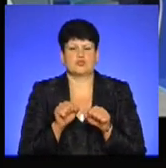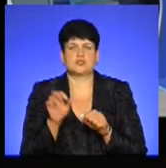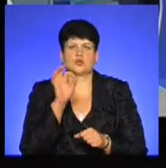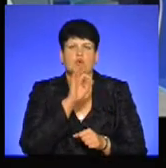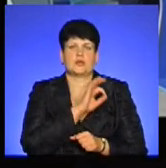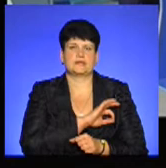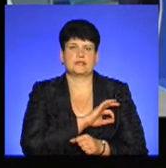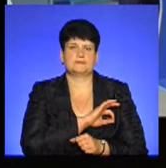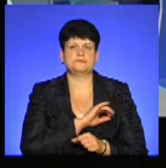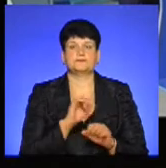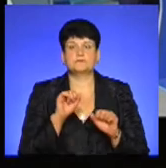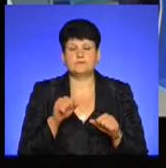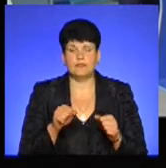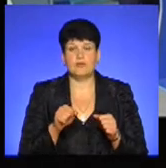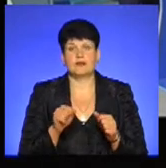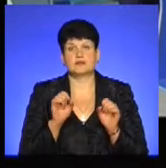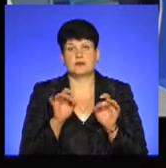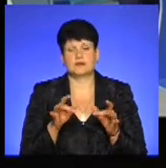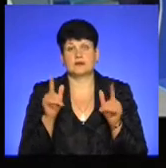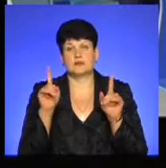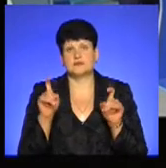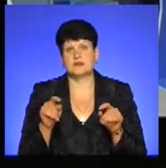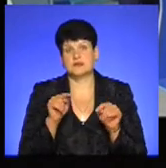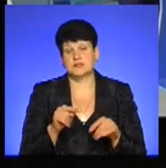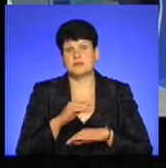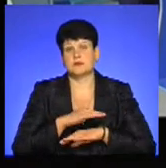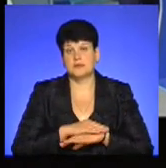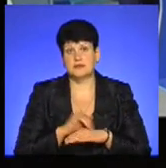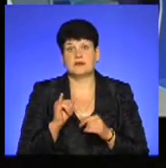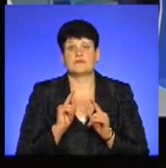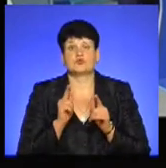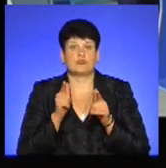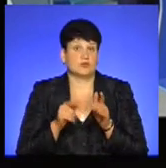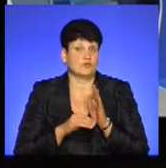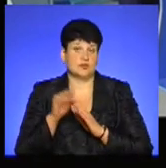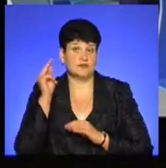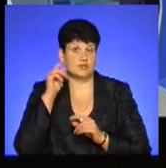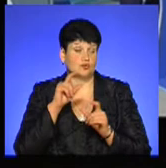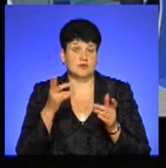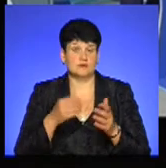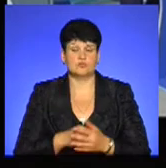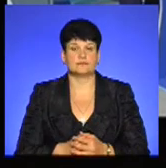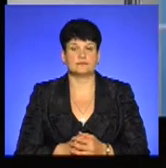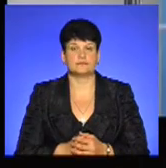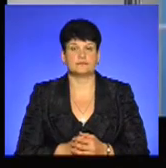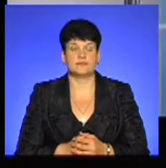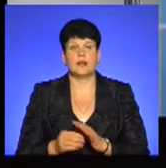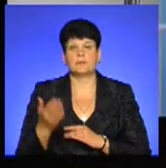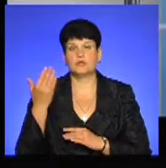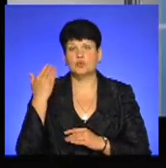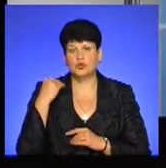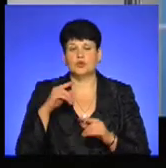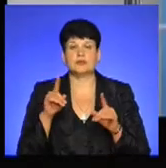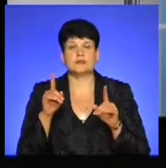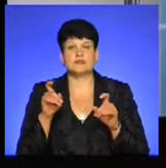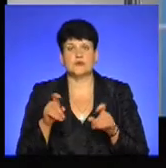скористатися можливістю і пройти тестування з тих предметів і таким чином навіть вступити до вищого навчального закладу. Минуле тестування з української мови та